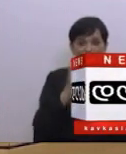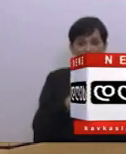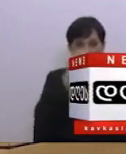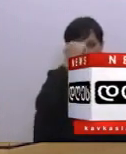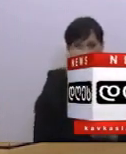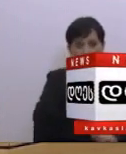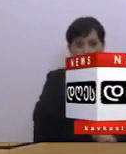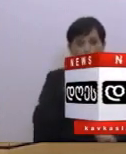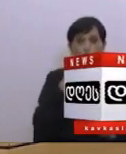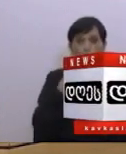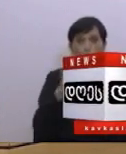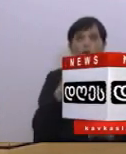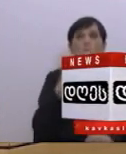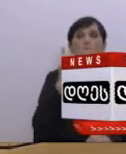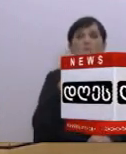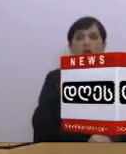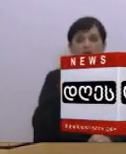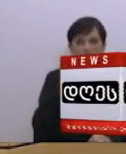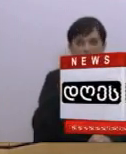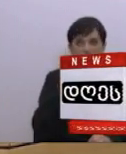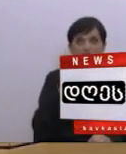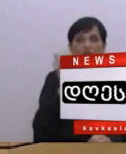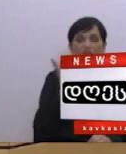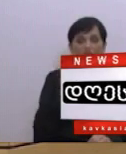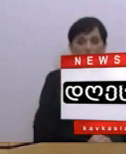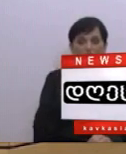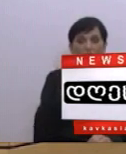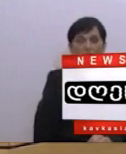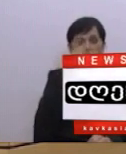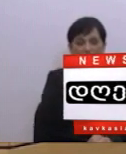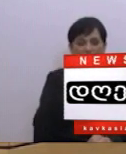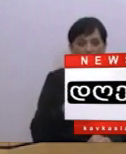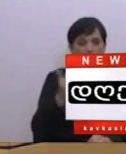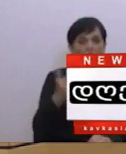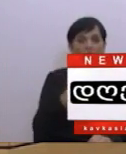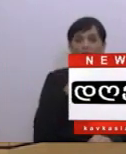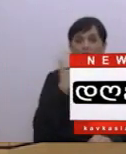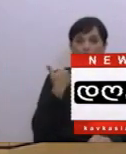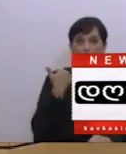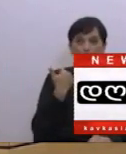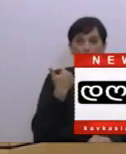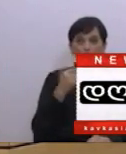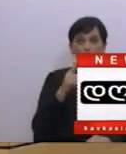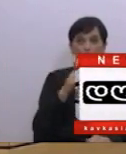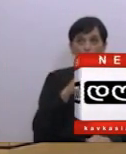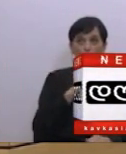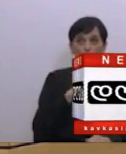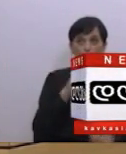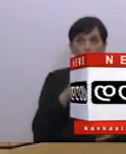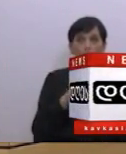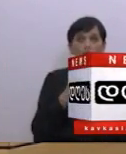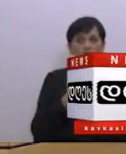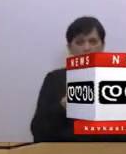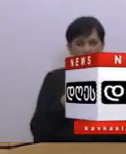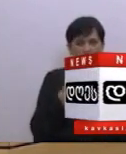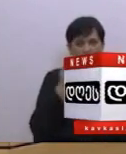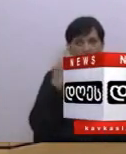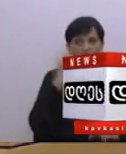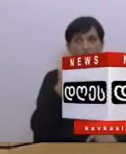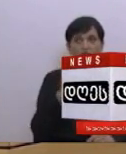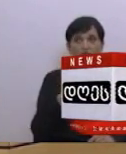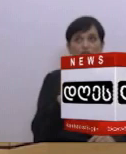მადლობას გიხდით. მესმის ყველაფერი რომ ადამიანურად თქვენ ეს არ გინდოდათ რომ მომხდარიყო, მაგრამ ის ხომ ძალიან კარგად იცით,